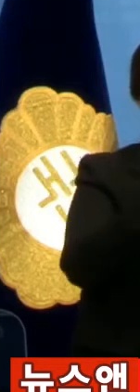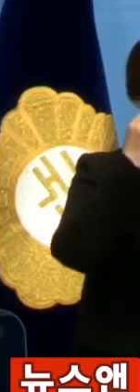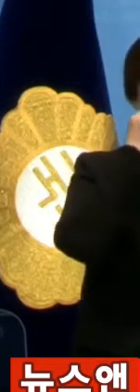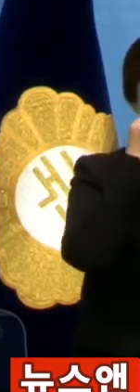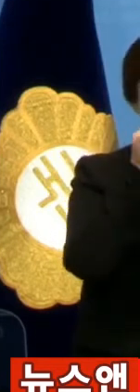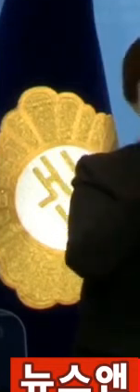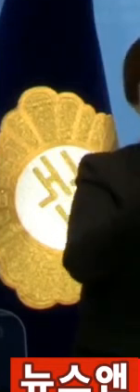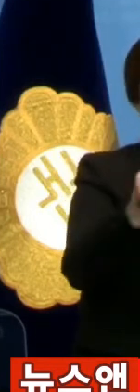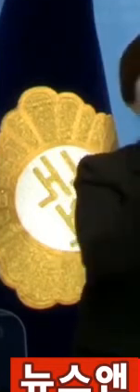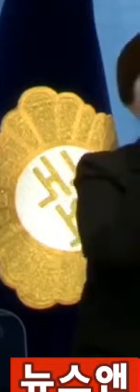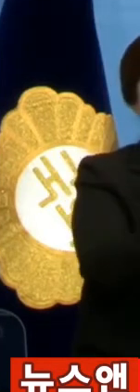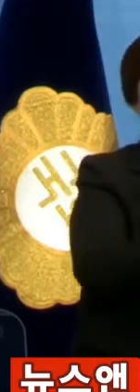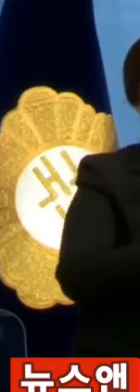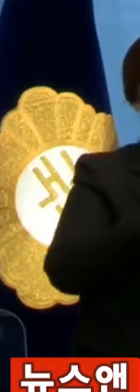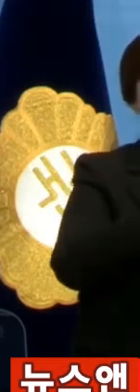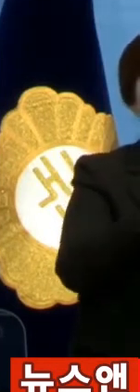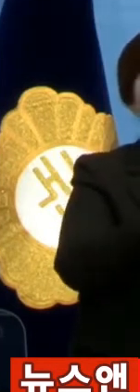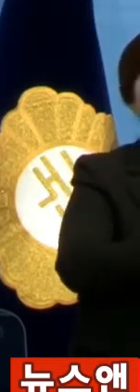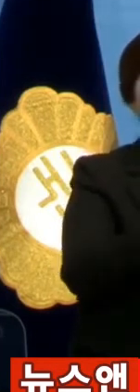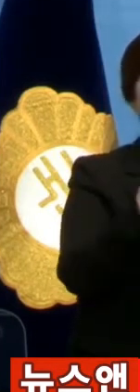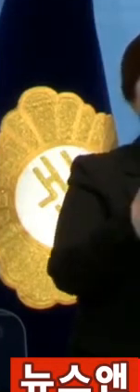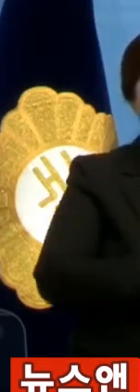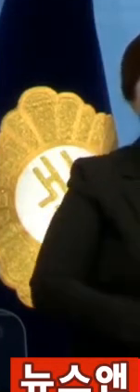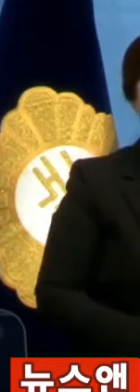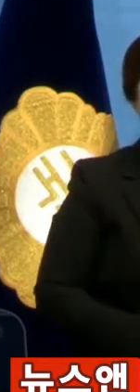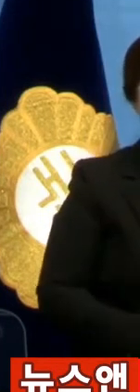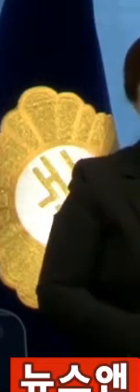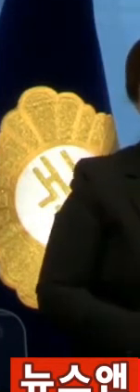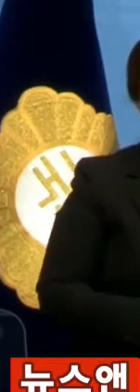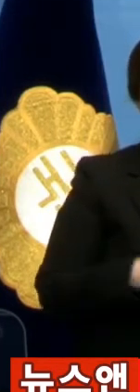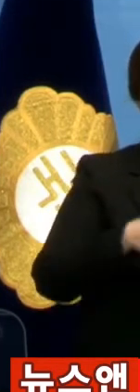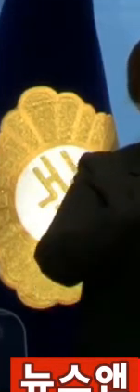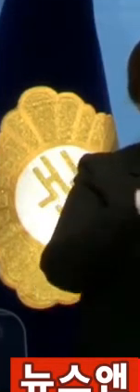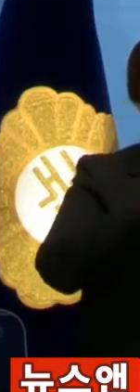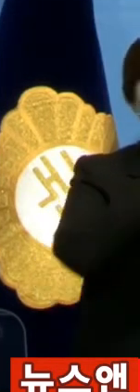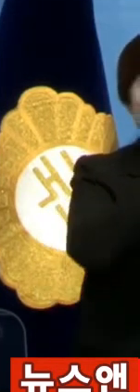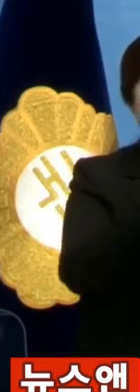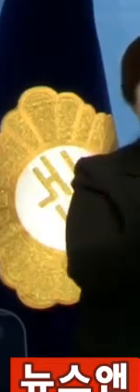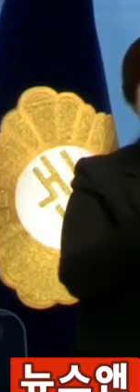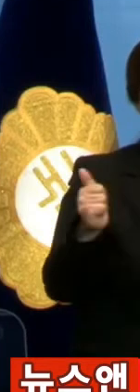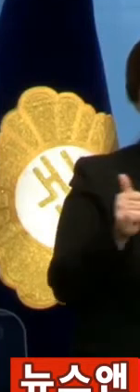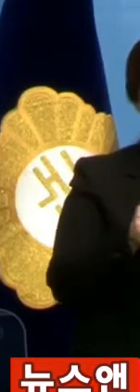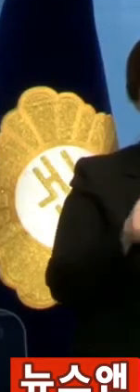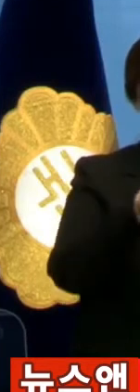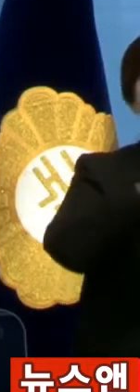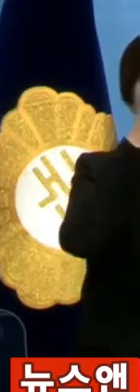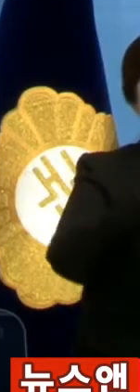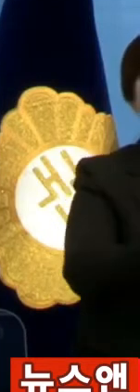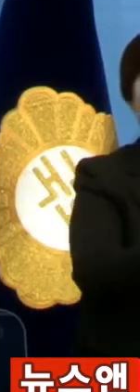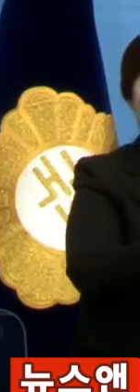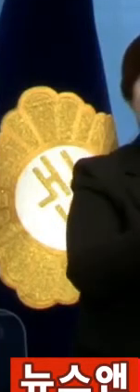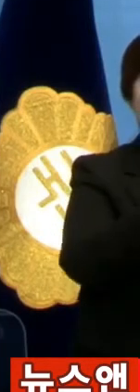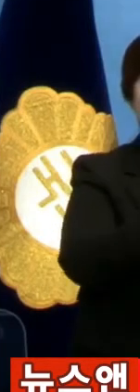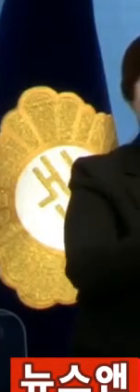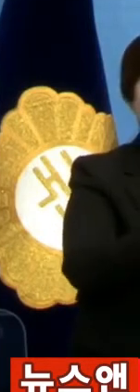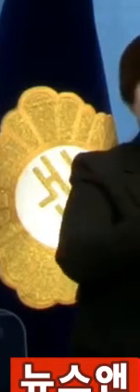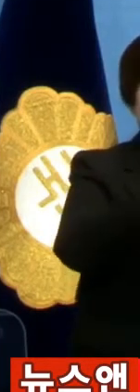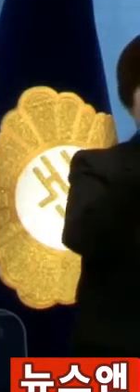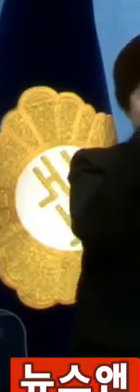그 자체가 정치 행위입니다. 최근 피의자로부터 검사가 제공받은 룸사롱 향응을 기발한 쪼개기 기술을